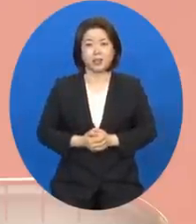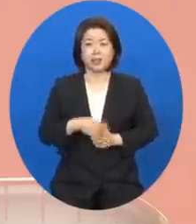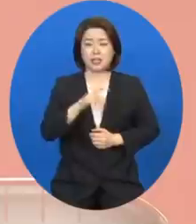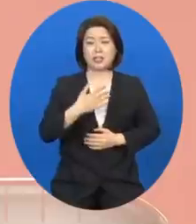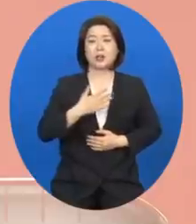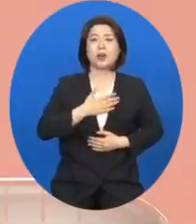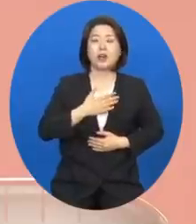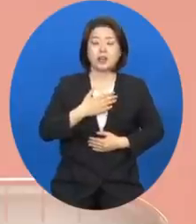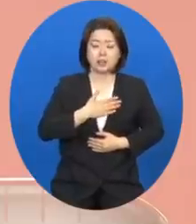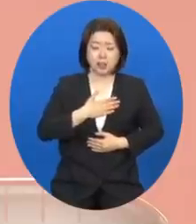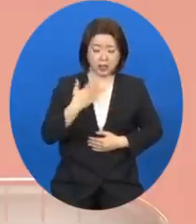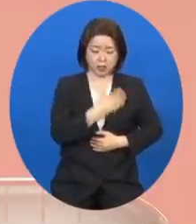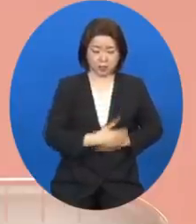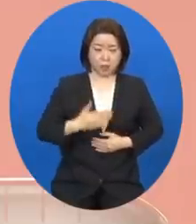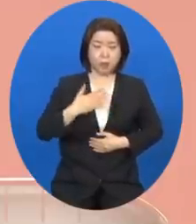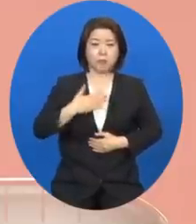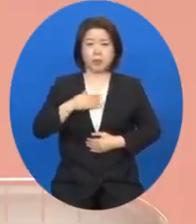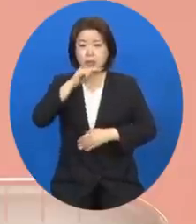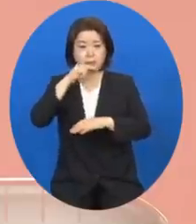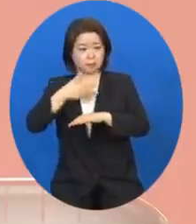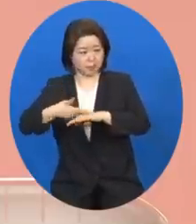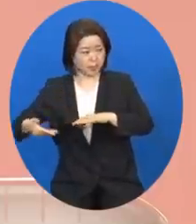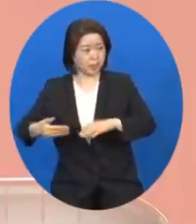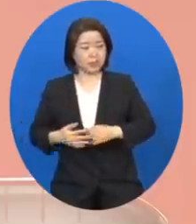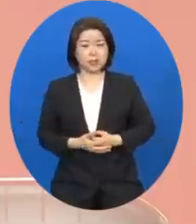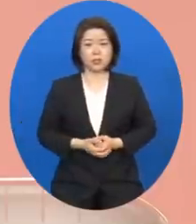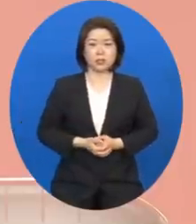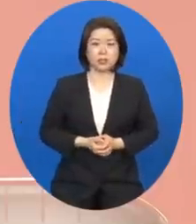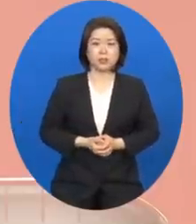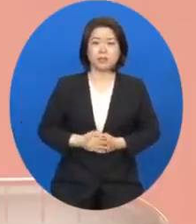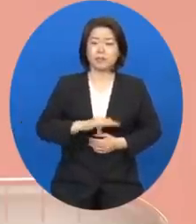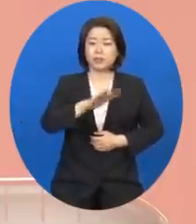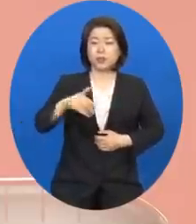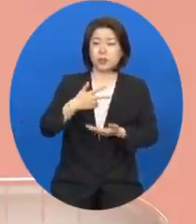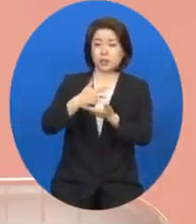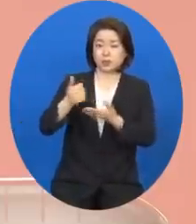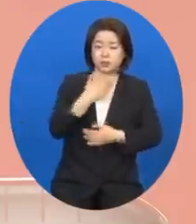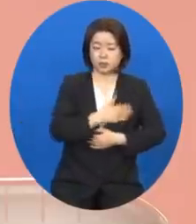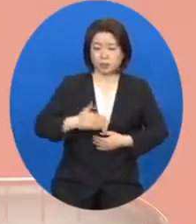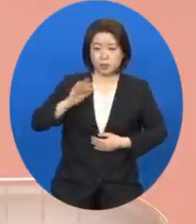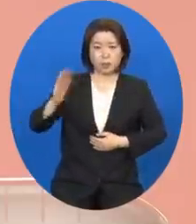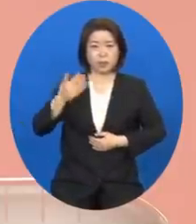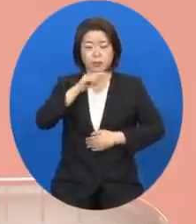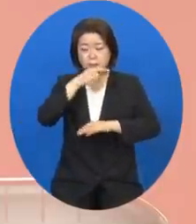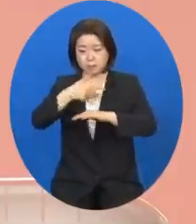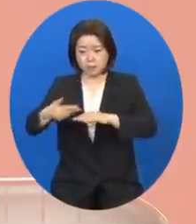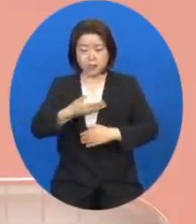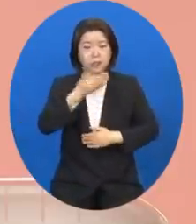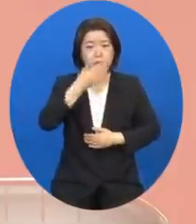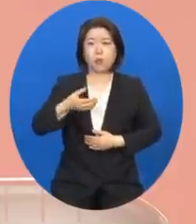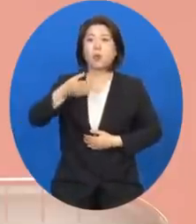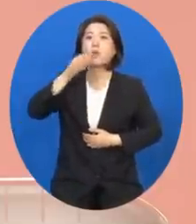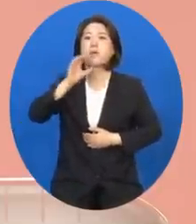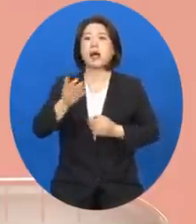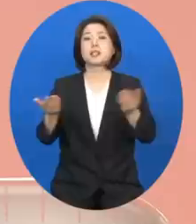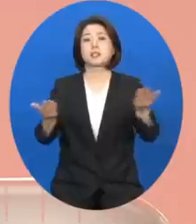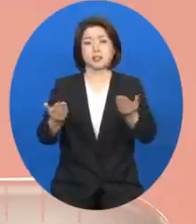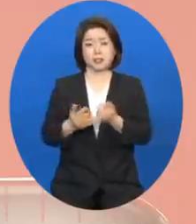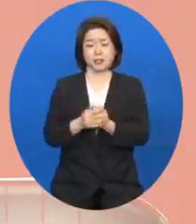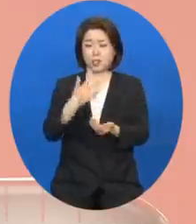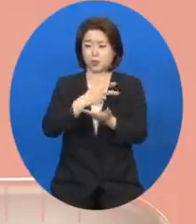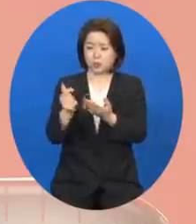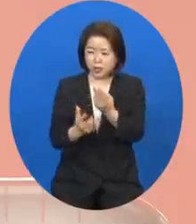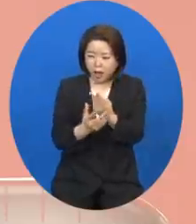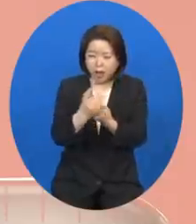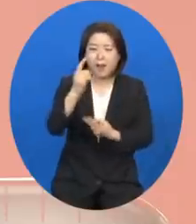몸이라, 이것은 내 피라. 우리가 주님의 몸과 피를 먹고 마시는 거예요. 주님과 하나가